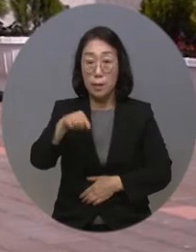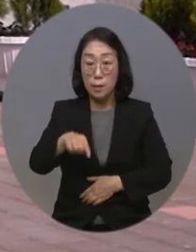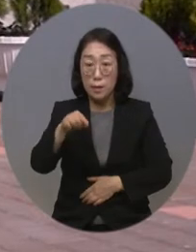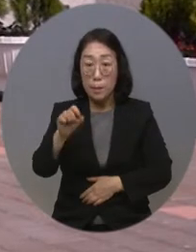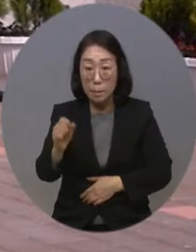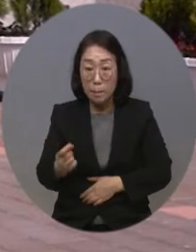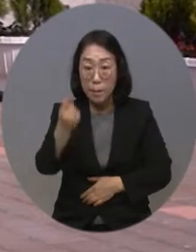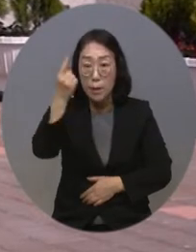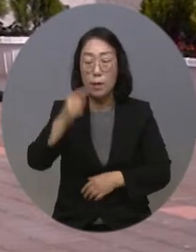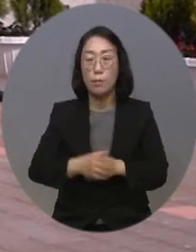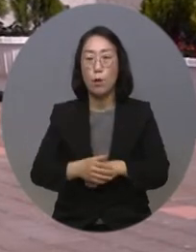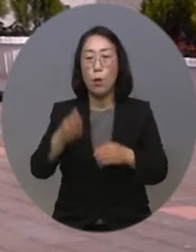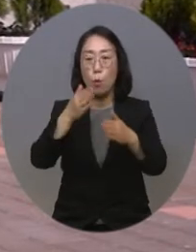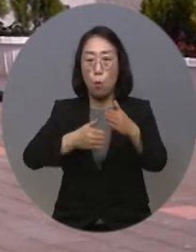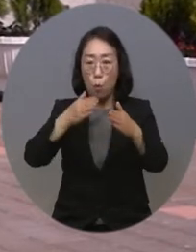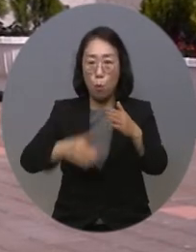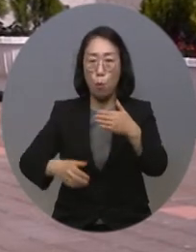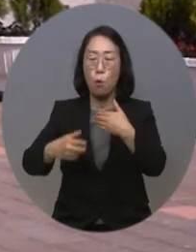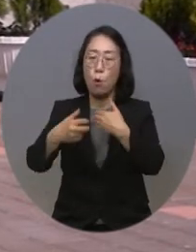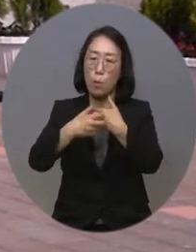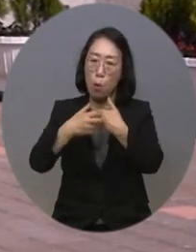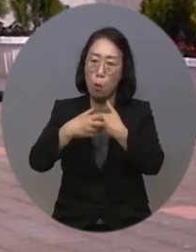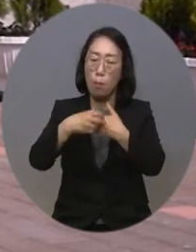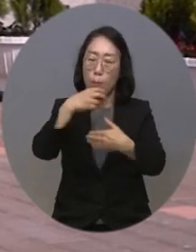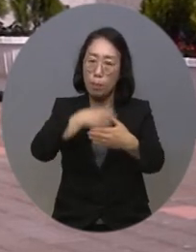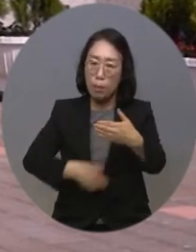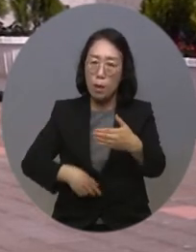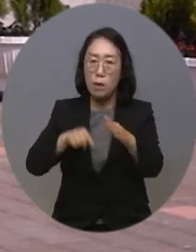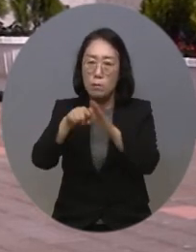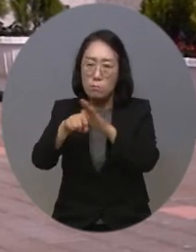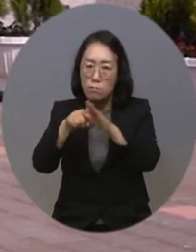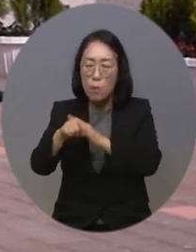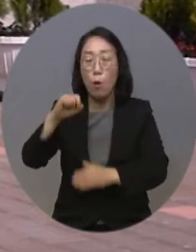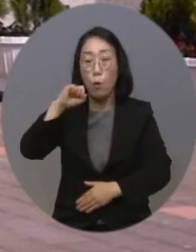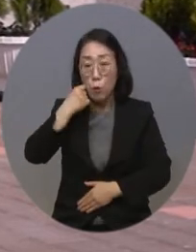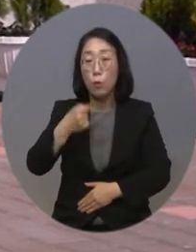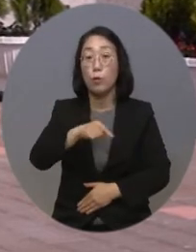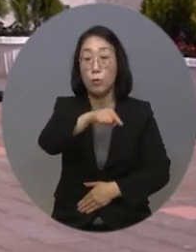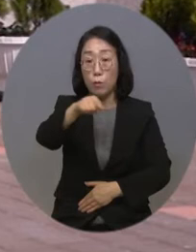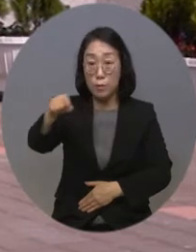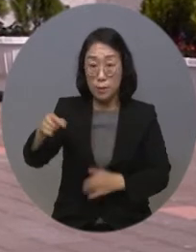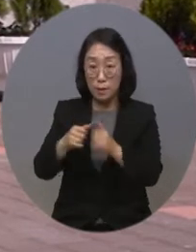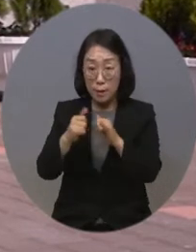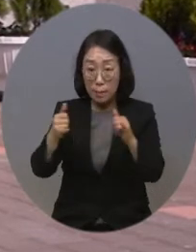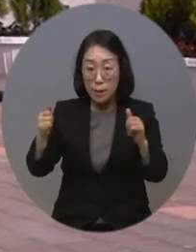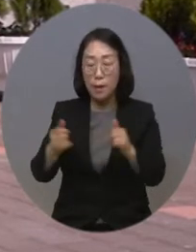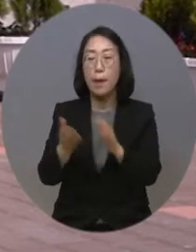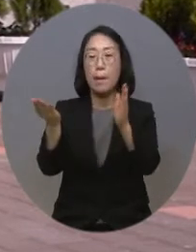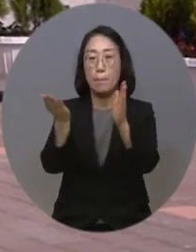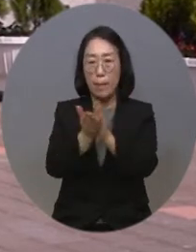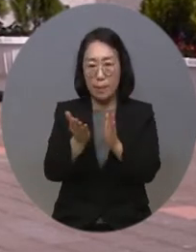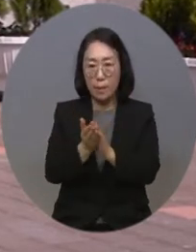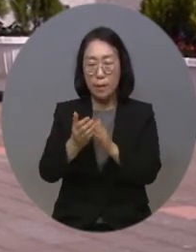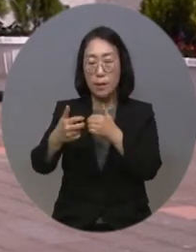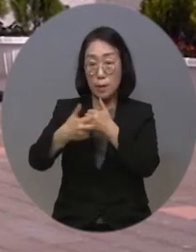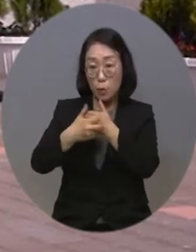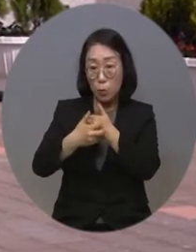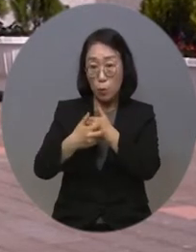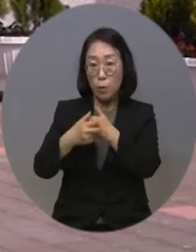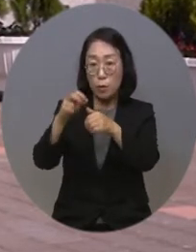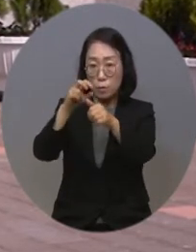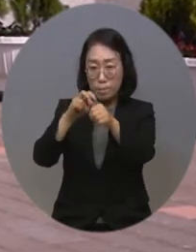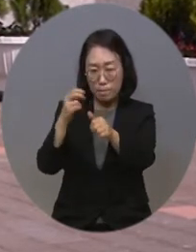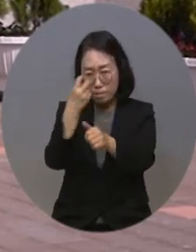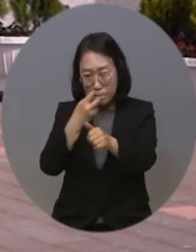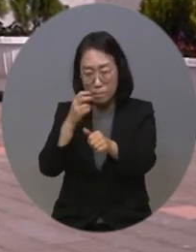그동안 공공보건의료서비스를 받기 어려웠던 전주시 주민과 소외계층에게 맞춤형 의료서비스가 제공될 것으로